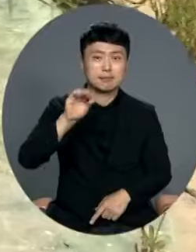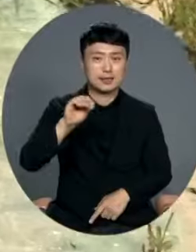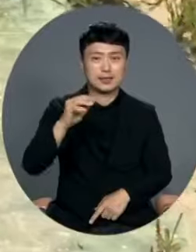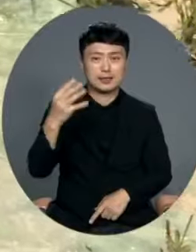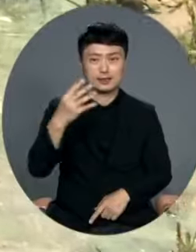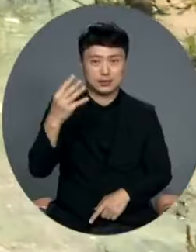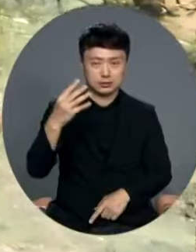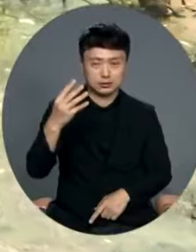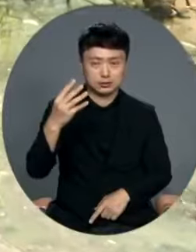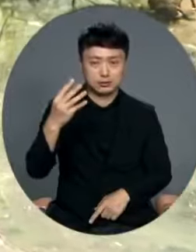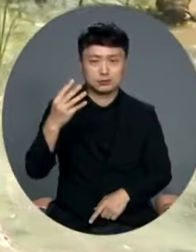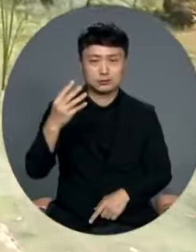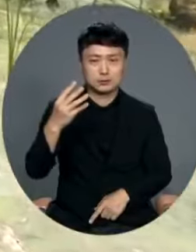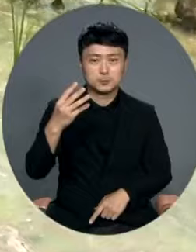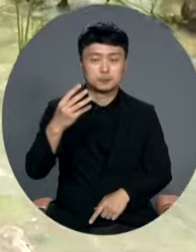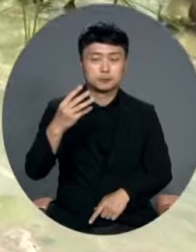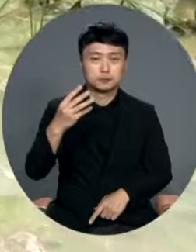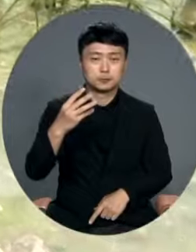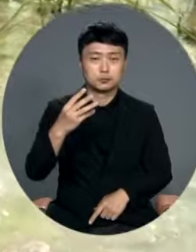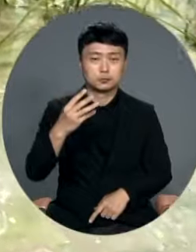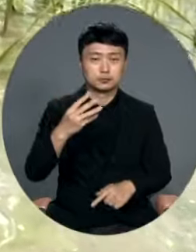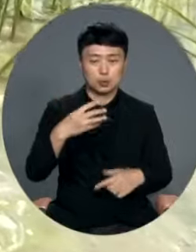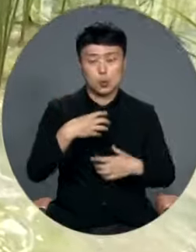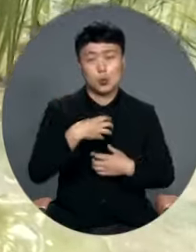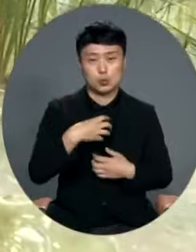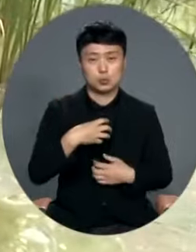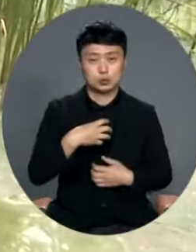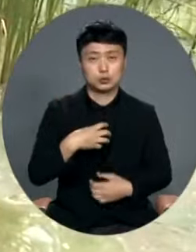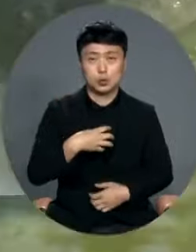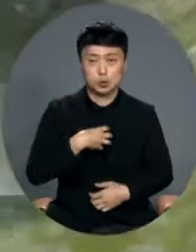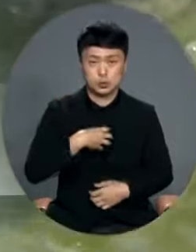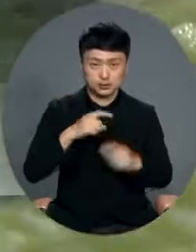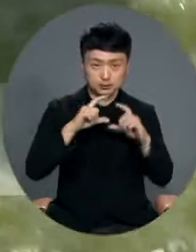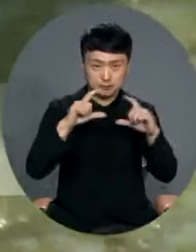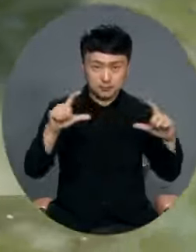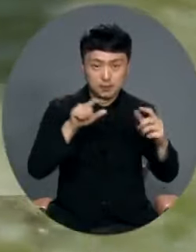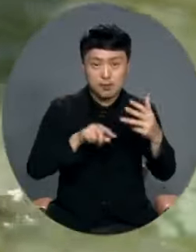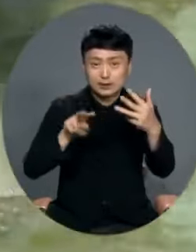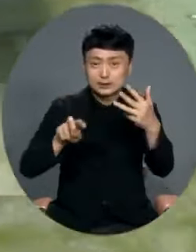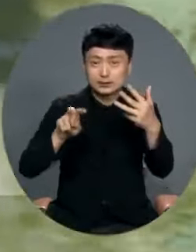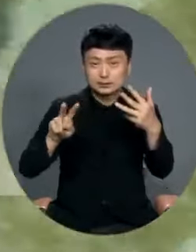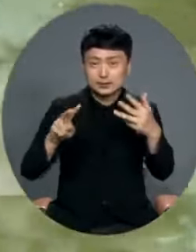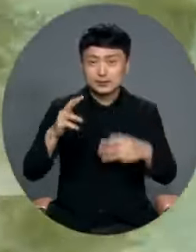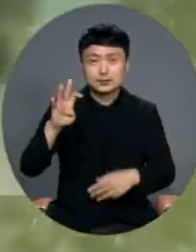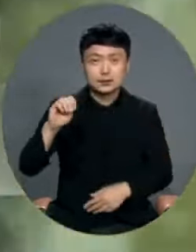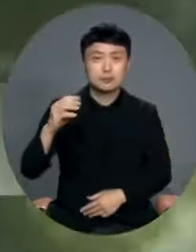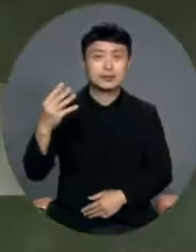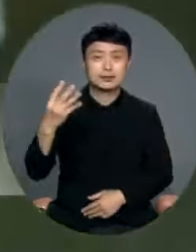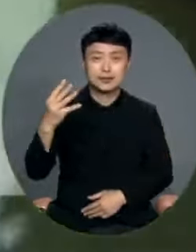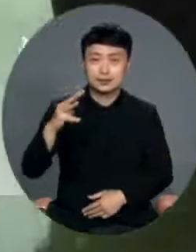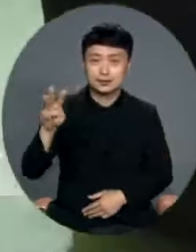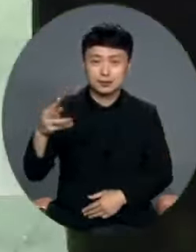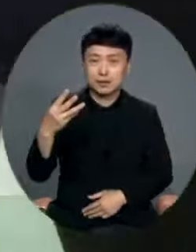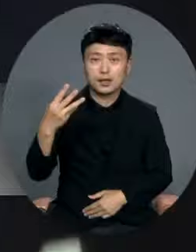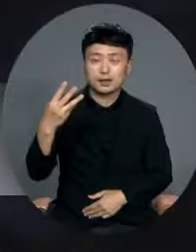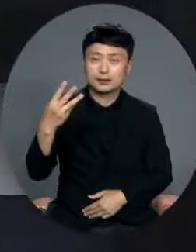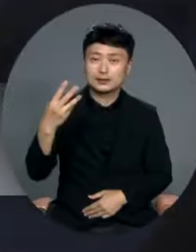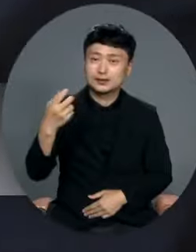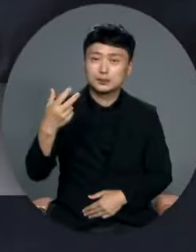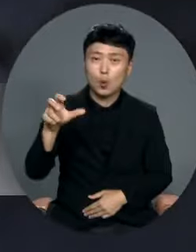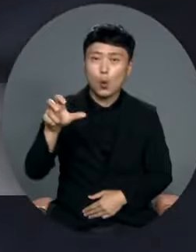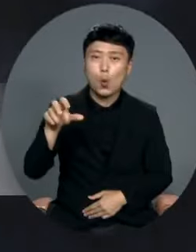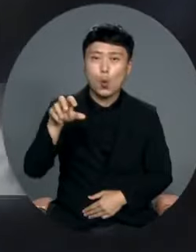기록하면서 조류경보 경계가 발령됐습니다. 8월 22일에는 14만 4,375개로 정점을 찍은